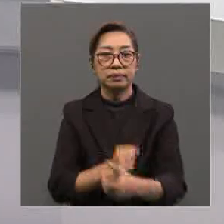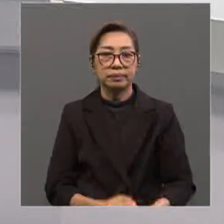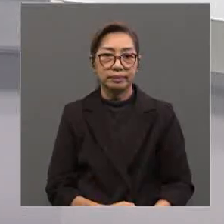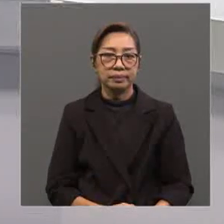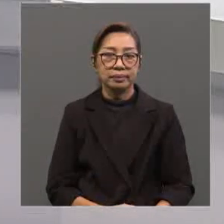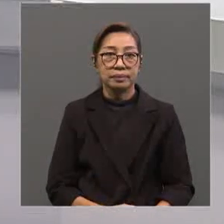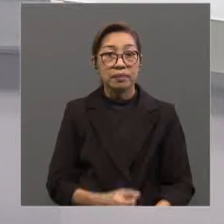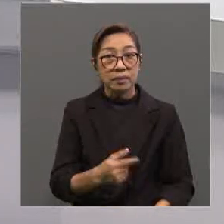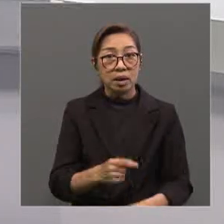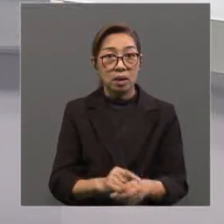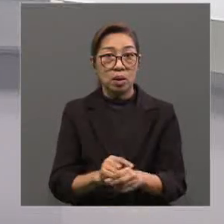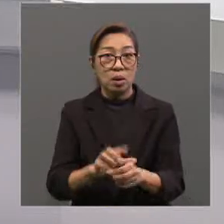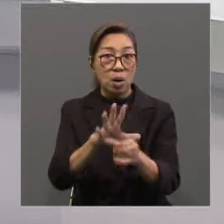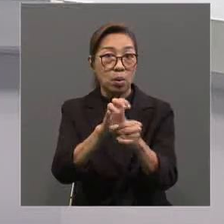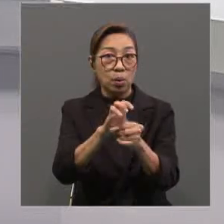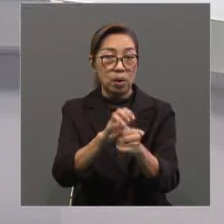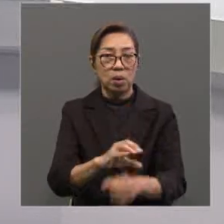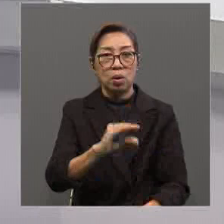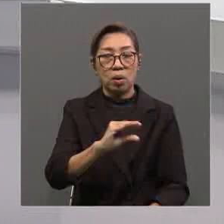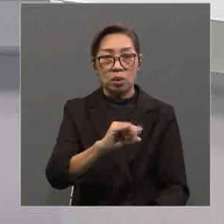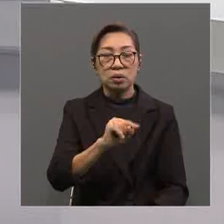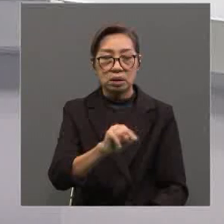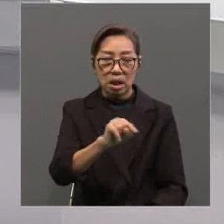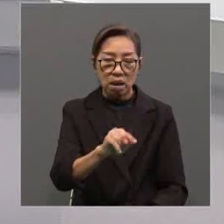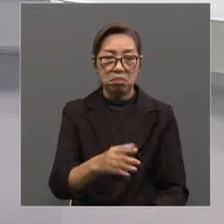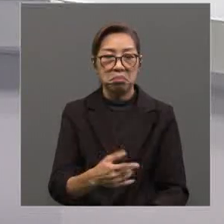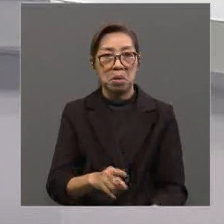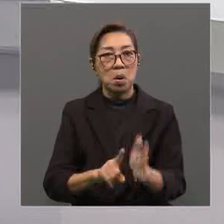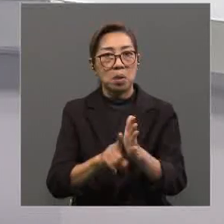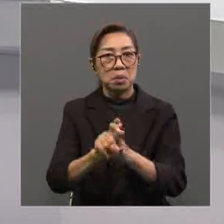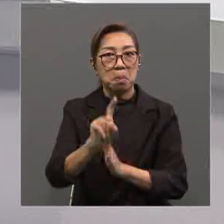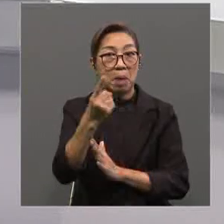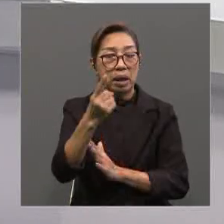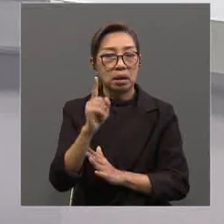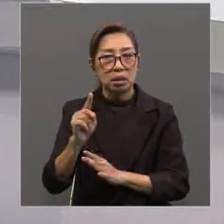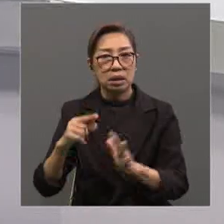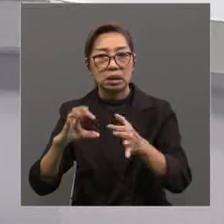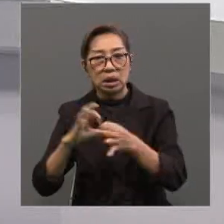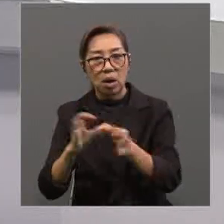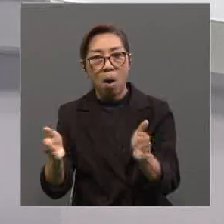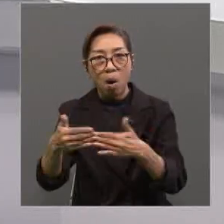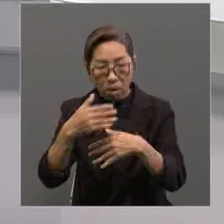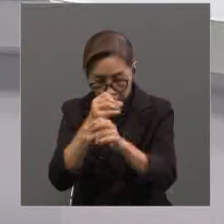ย่างโรคโควิด -19 ถือว่าเป็นโรคอุบัติใหม่นะเพราะฉะนั้นจะเป็นอย่างยิ่งที่จะต้องมีการพัฒนาเกี่ยวกับเรื่องของห้อง